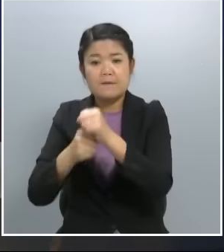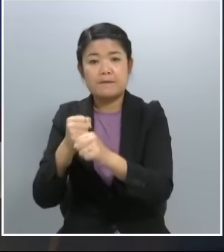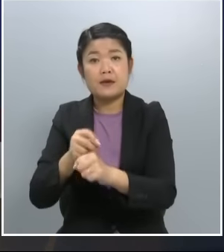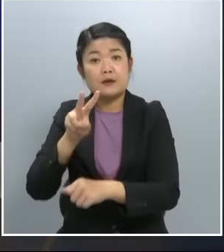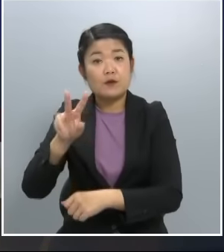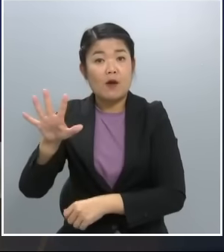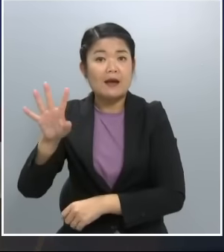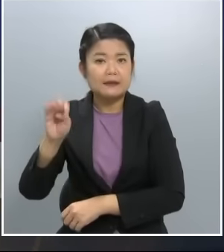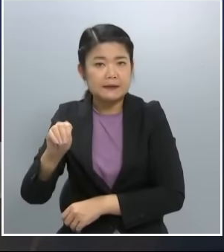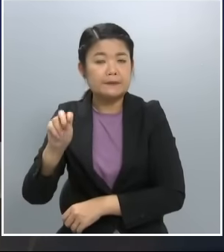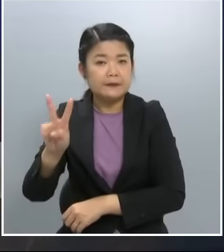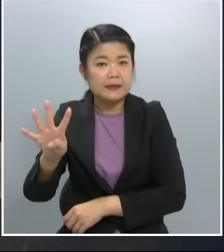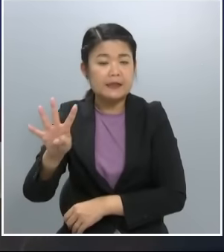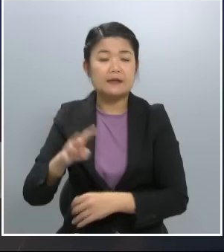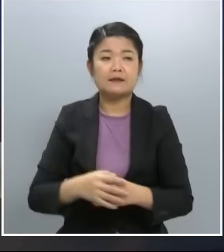2544วันนั้นผม